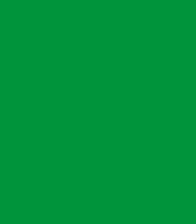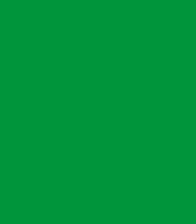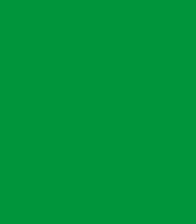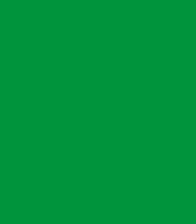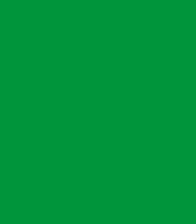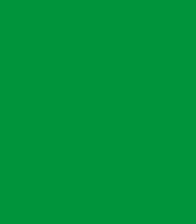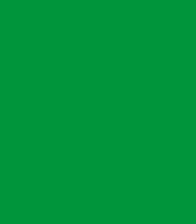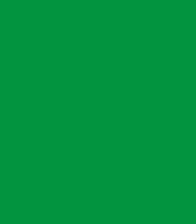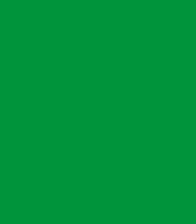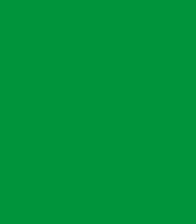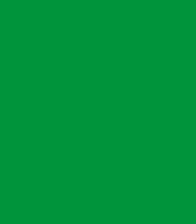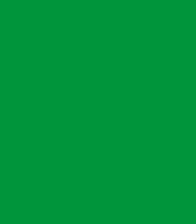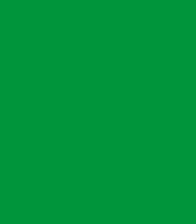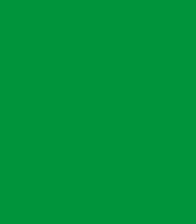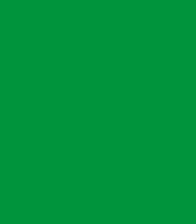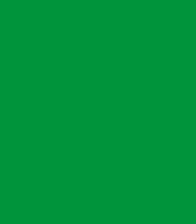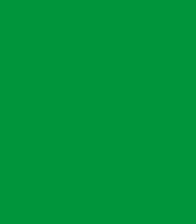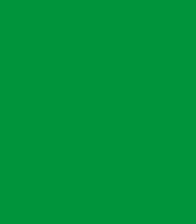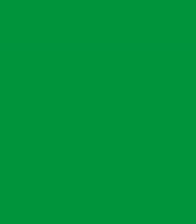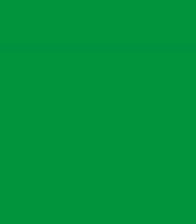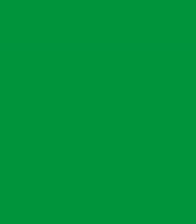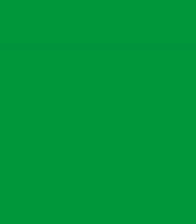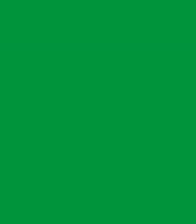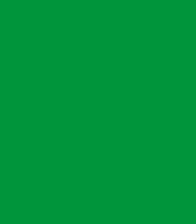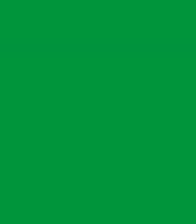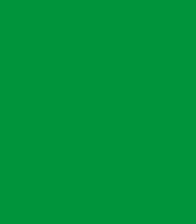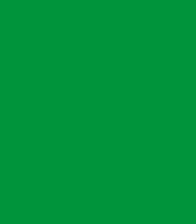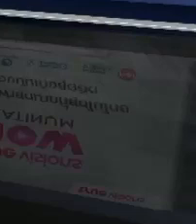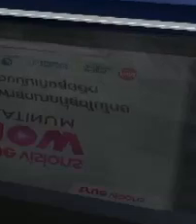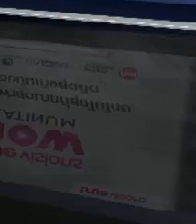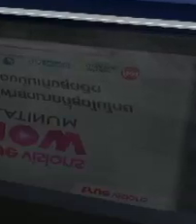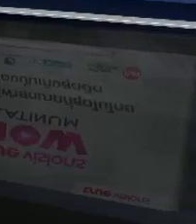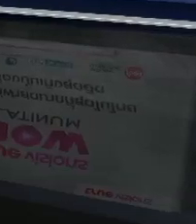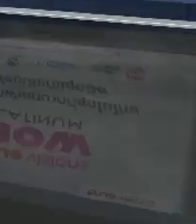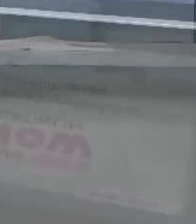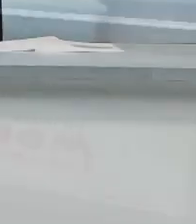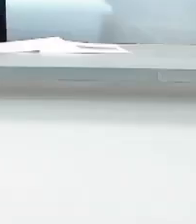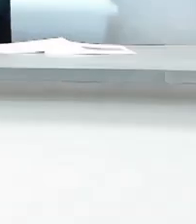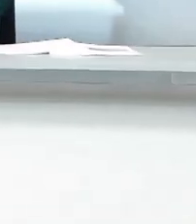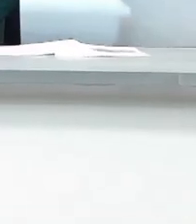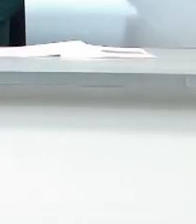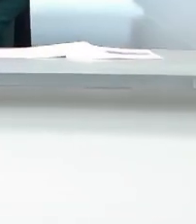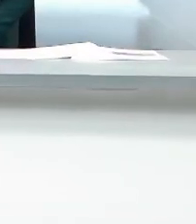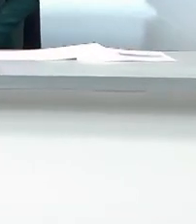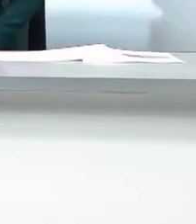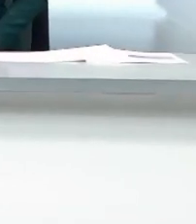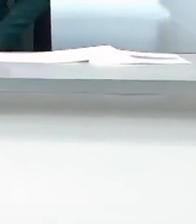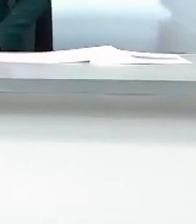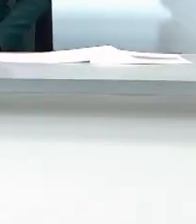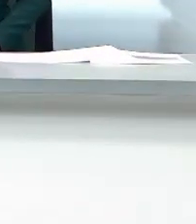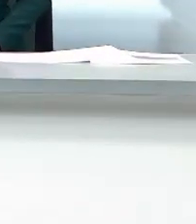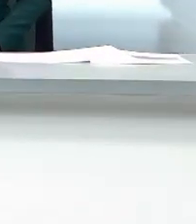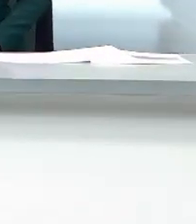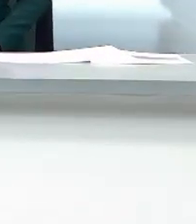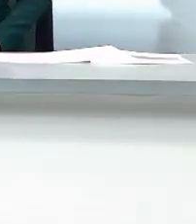สั่งง่ายส่งถึงที่เหมือนมี 7-11 ในมือคุณ 7 Delivery มาก่อติดปฏิบัติการค้นหาผู้สูญหายเรือหลวงสุโข